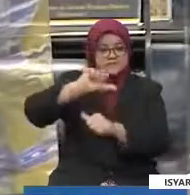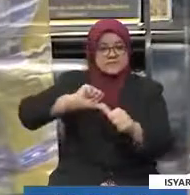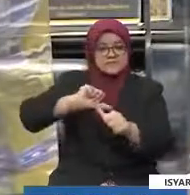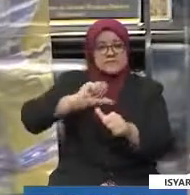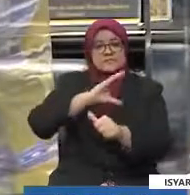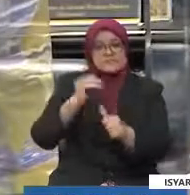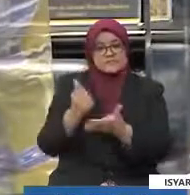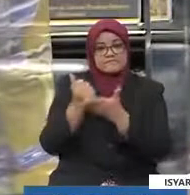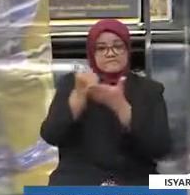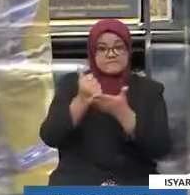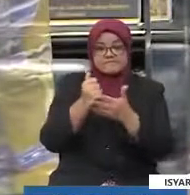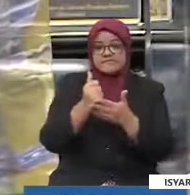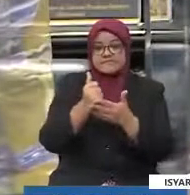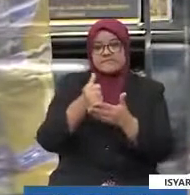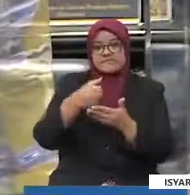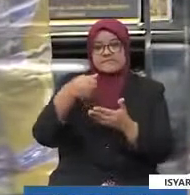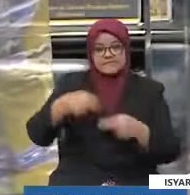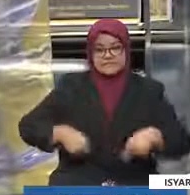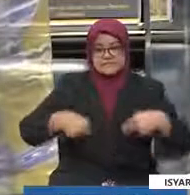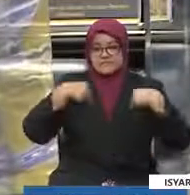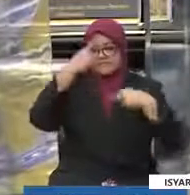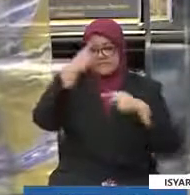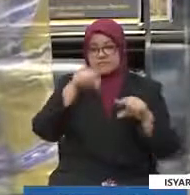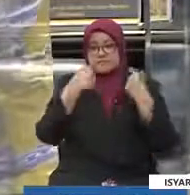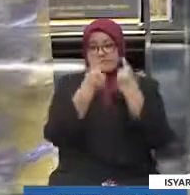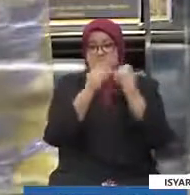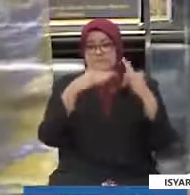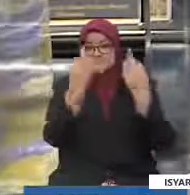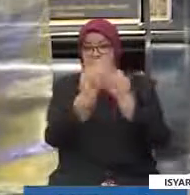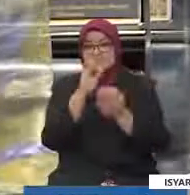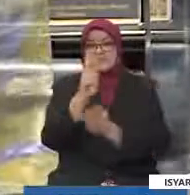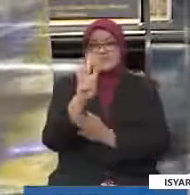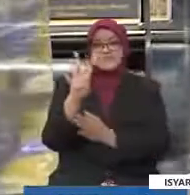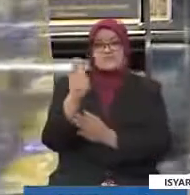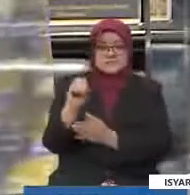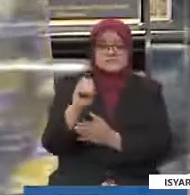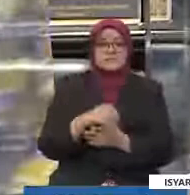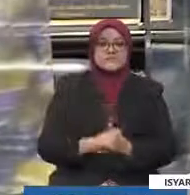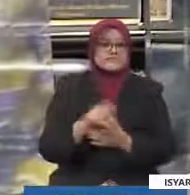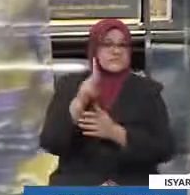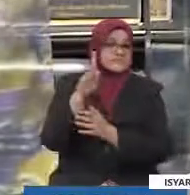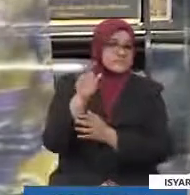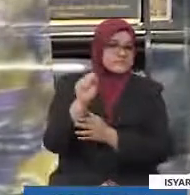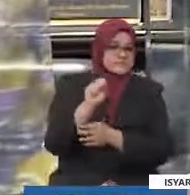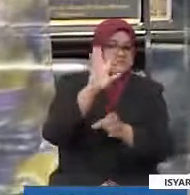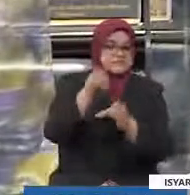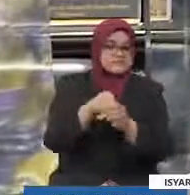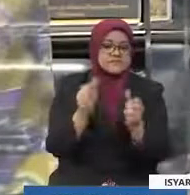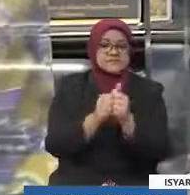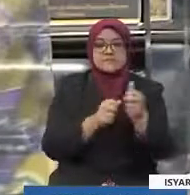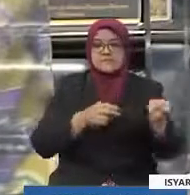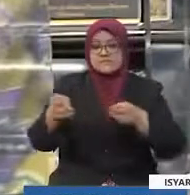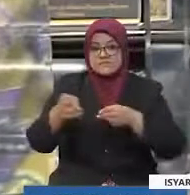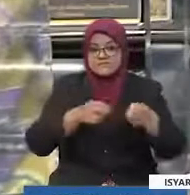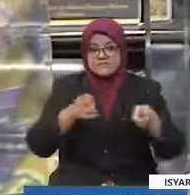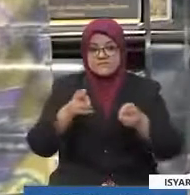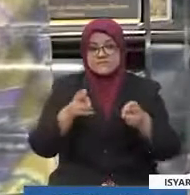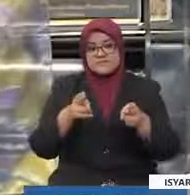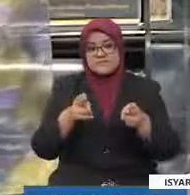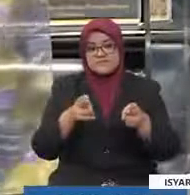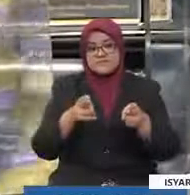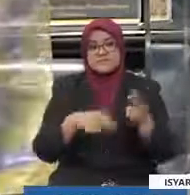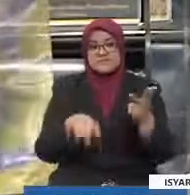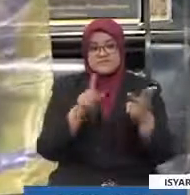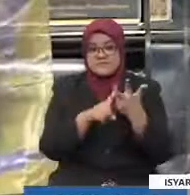sosial dan bantuan sara hidup kepada kumpulan isi rumah B40. KBS turut terlibat dengan inisiatif-inisiatif di